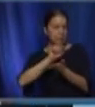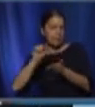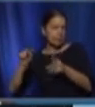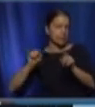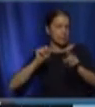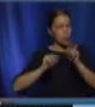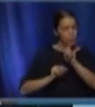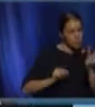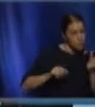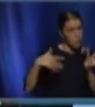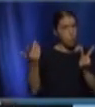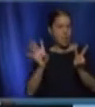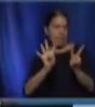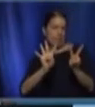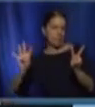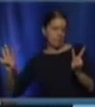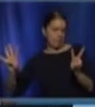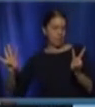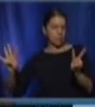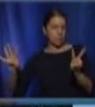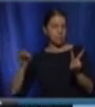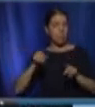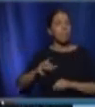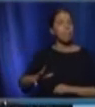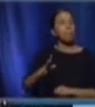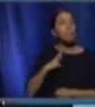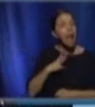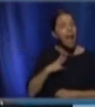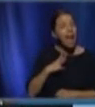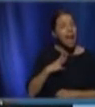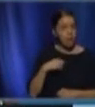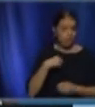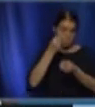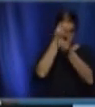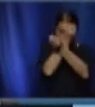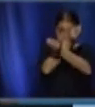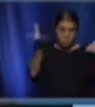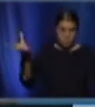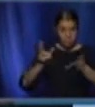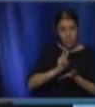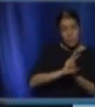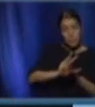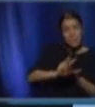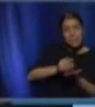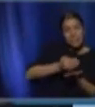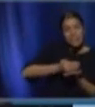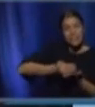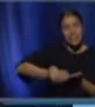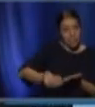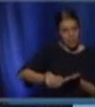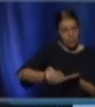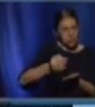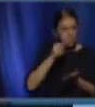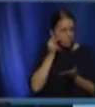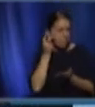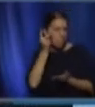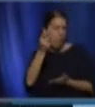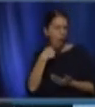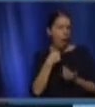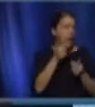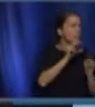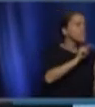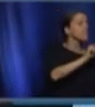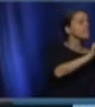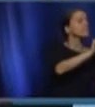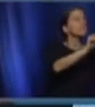va réévaluer la situation. Puis si les indicateurs montrent une baisse soutenue, là, puis